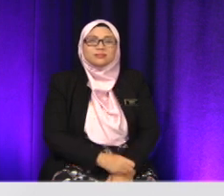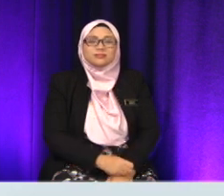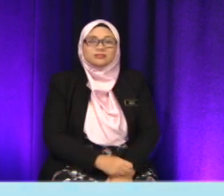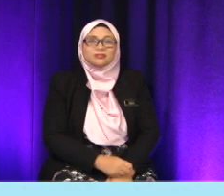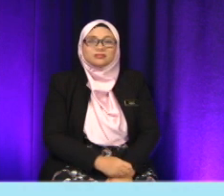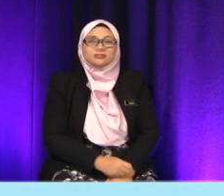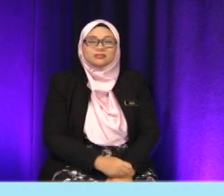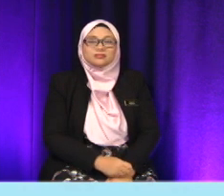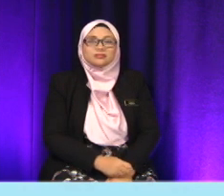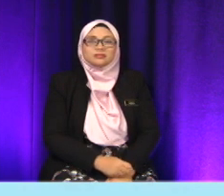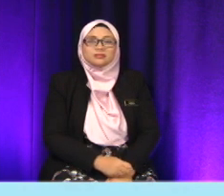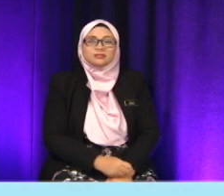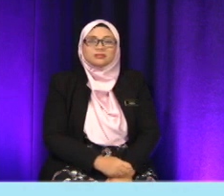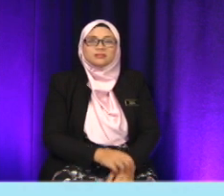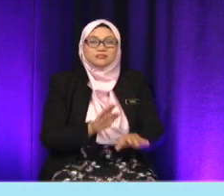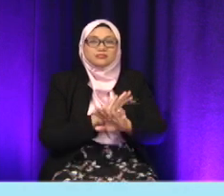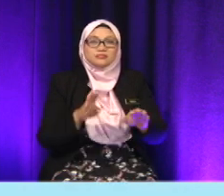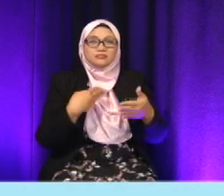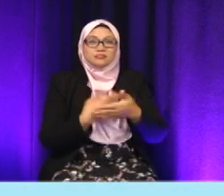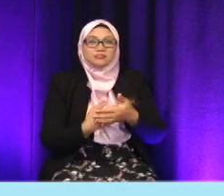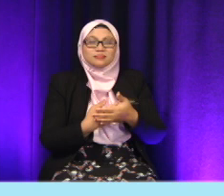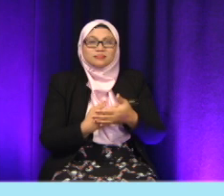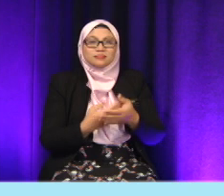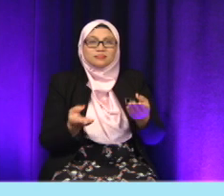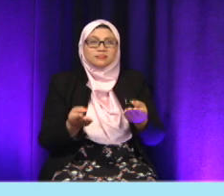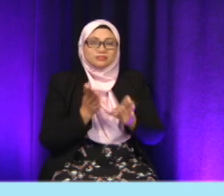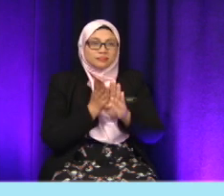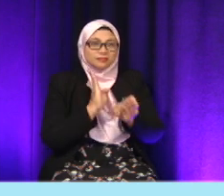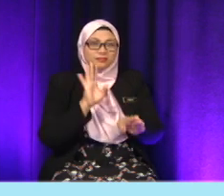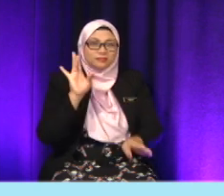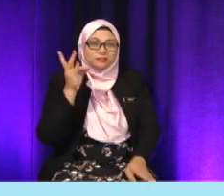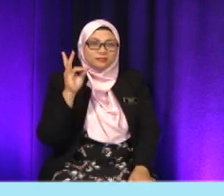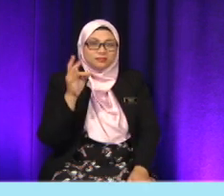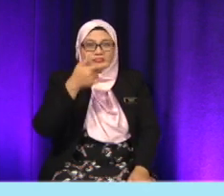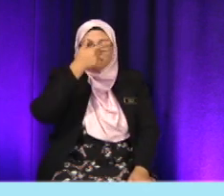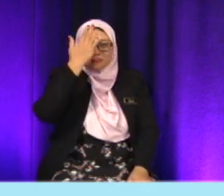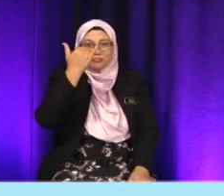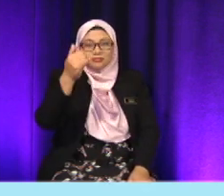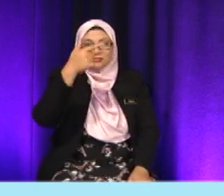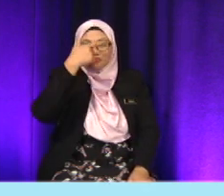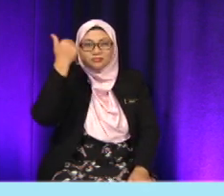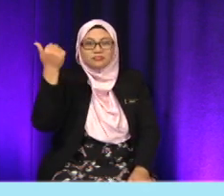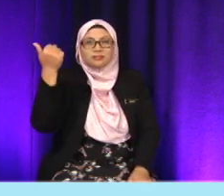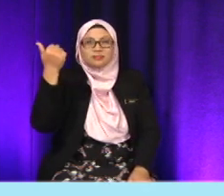baris yang ke-12 jangan sampai baris 13 ya sebab-sebab kita